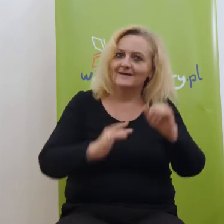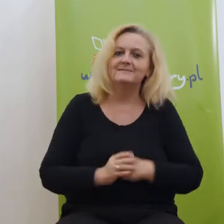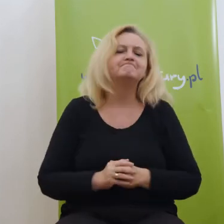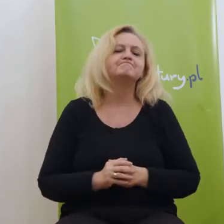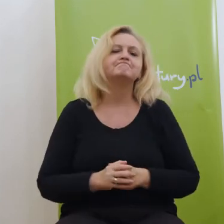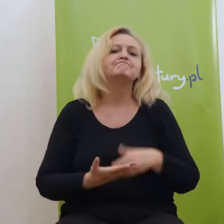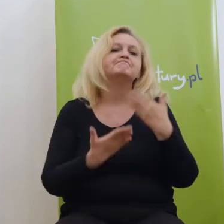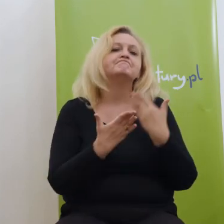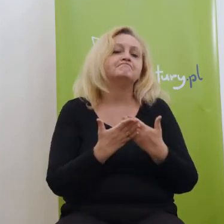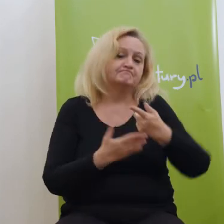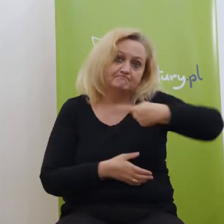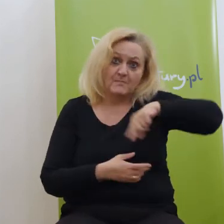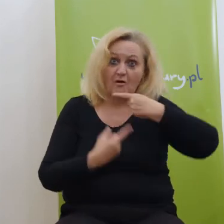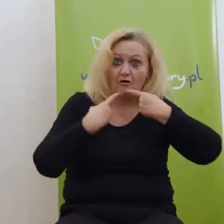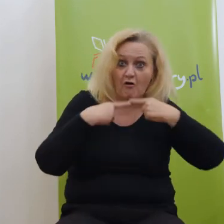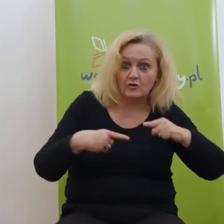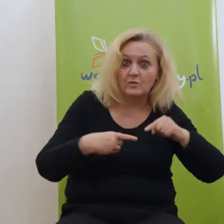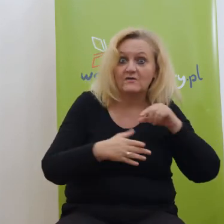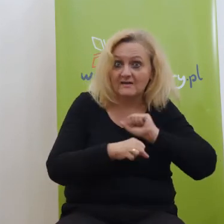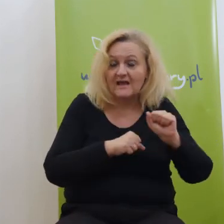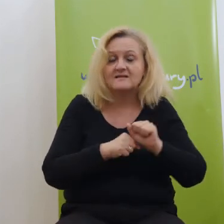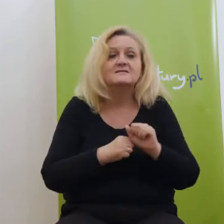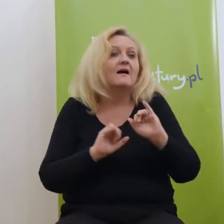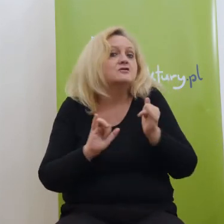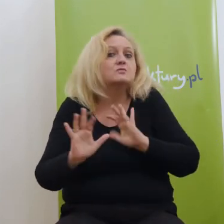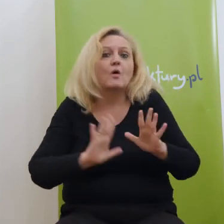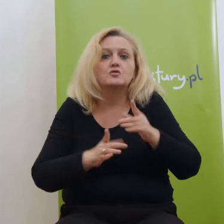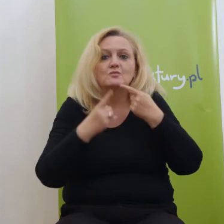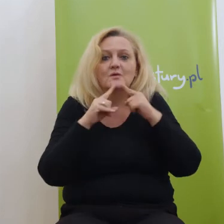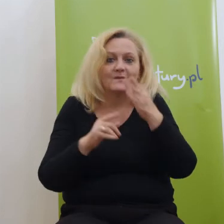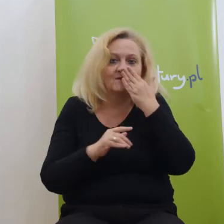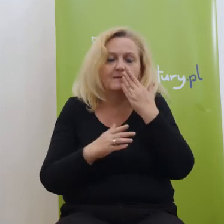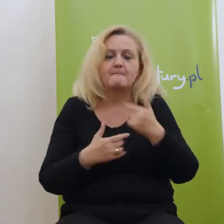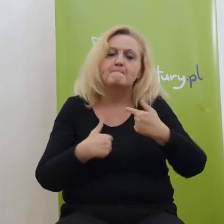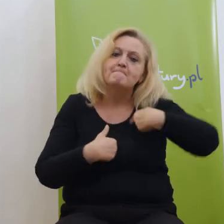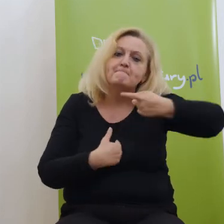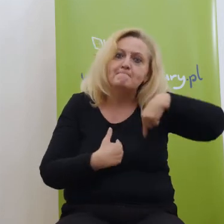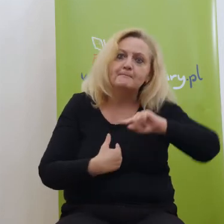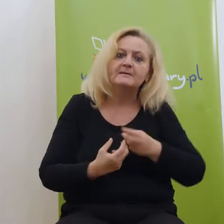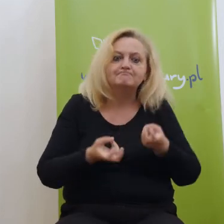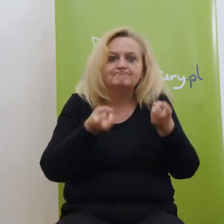Czy my nie jesteśmy odpowiedzialni za to i w jakiej mierze jesteśmy odpowiedzialni za to, że kształtujemy